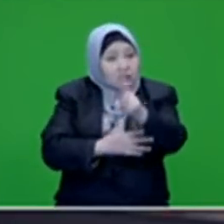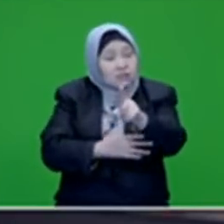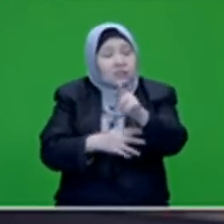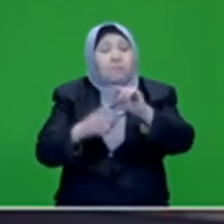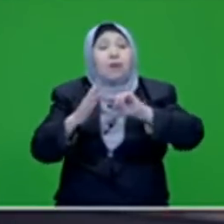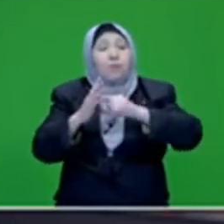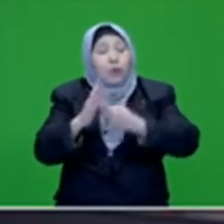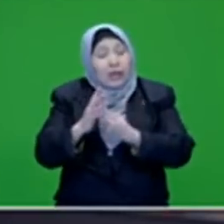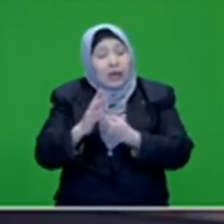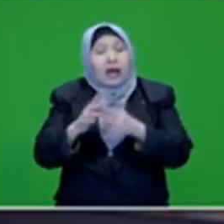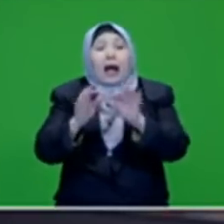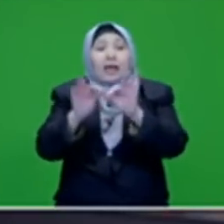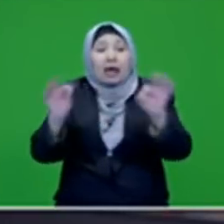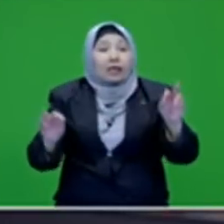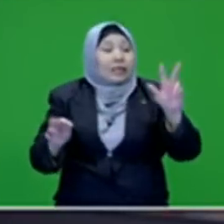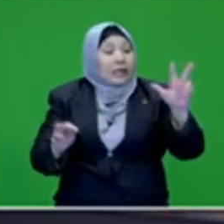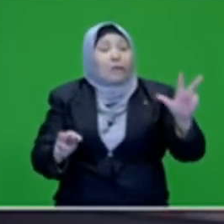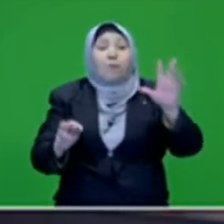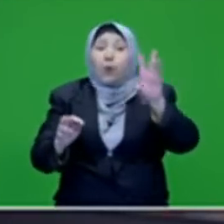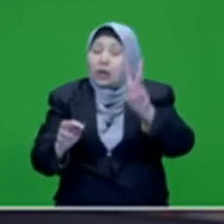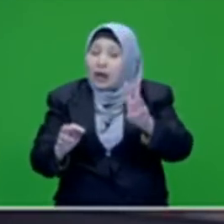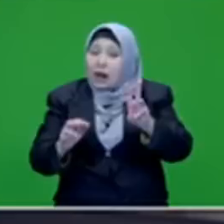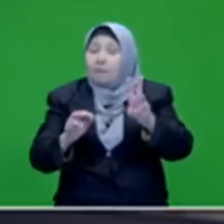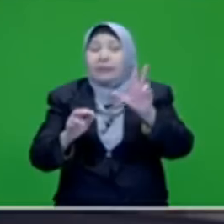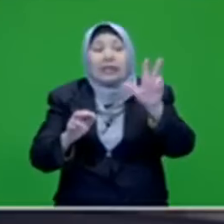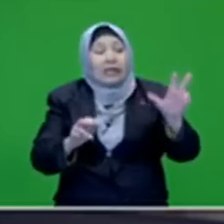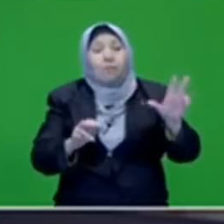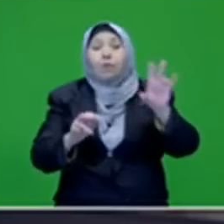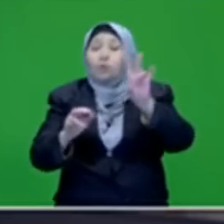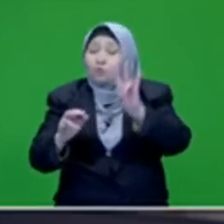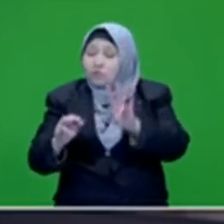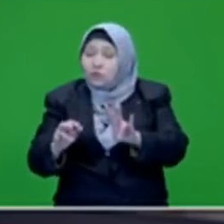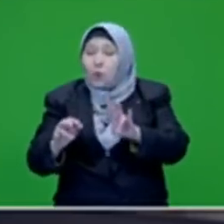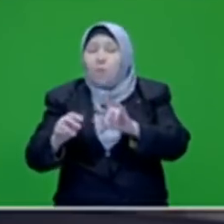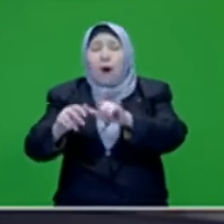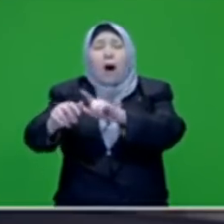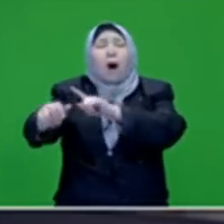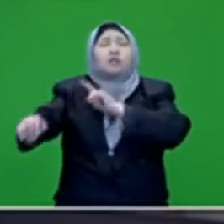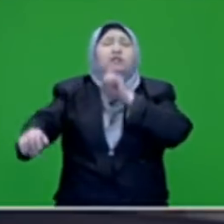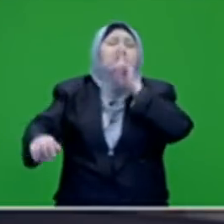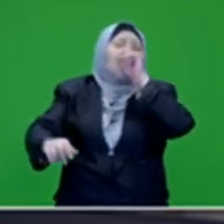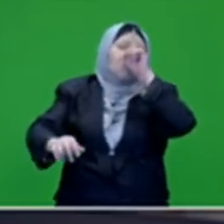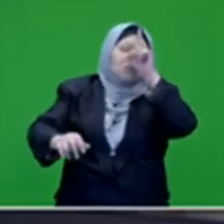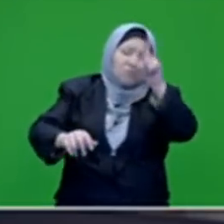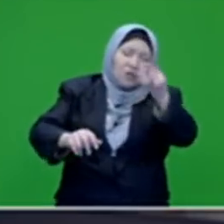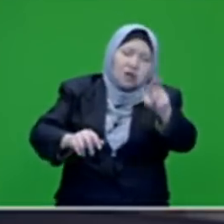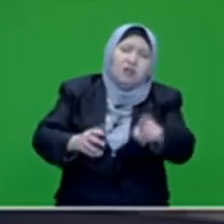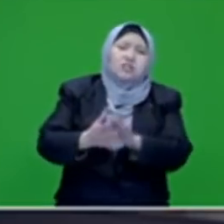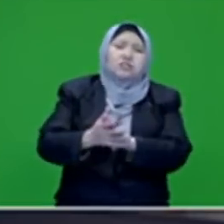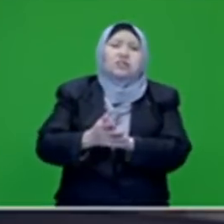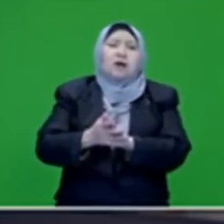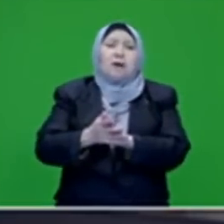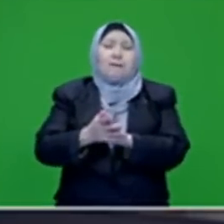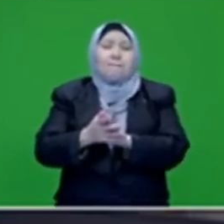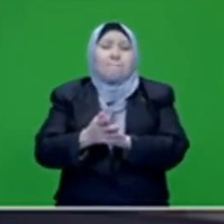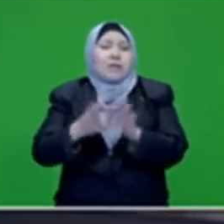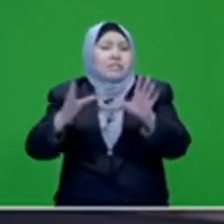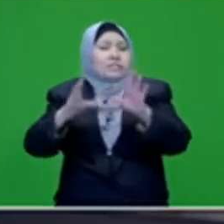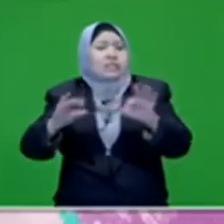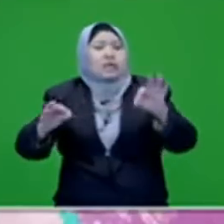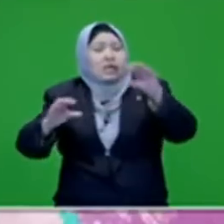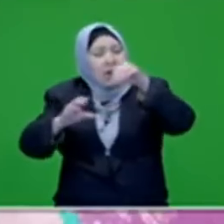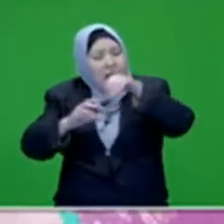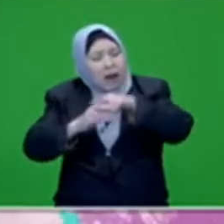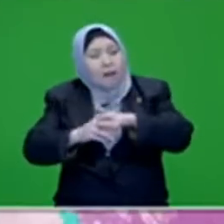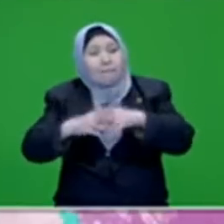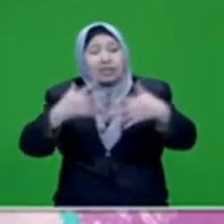ayat 36, 37 ya, panjang sebenarnya babak dalam penjara ni Dr. Farid Rabi. Kalau doktor boleh